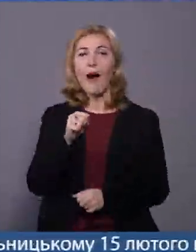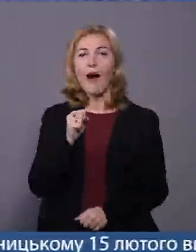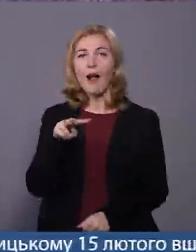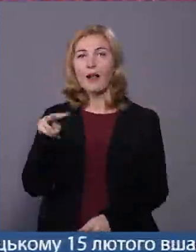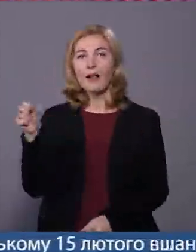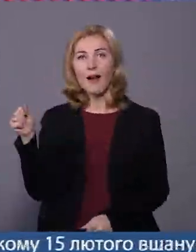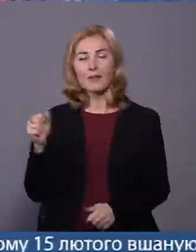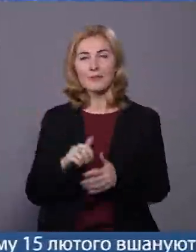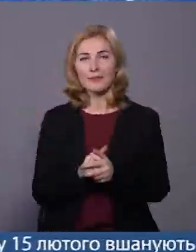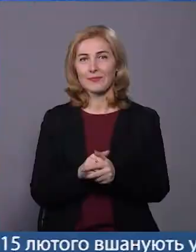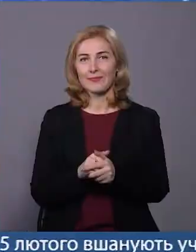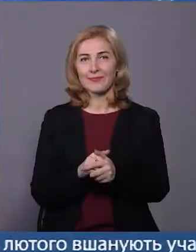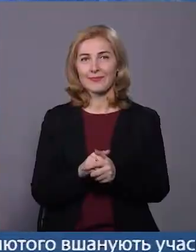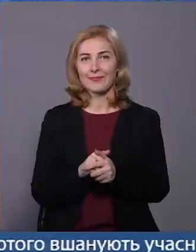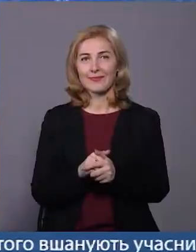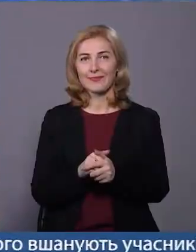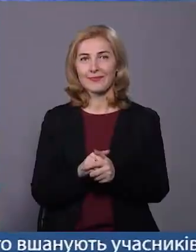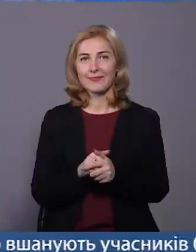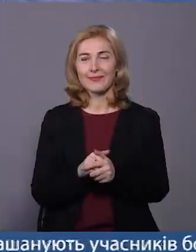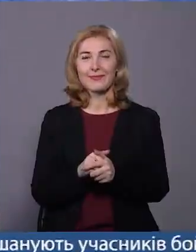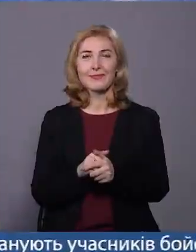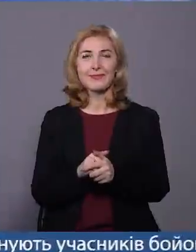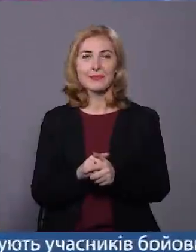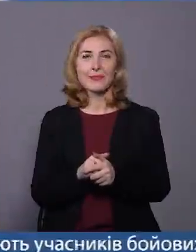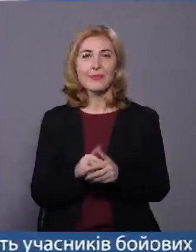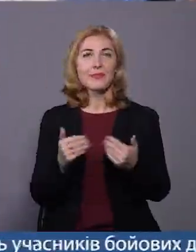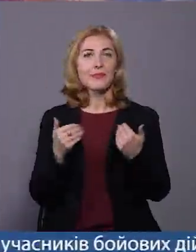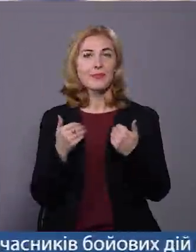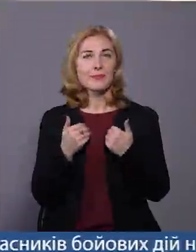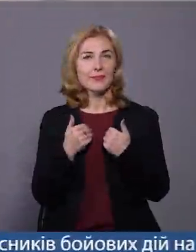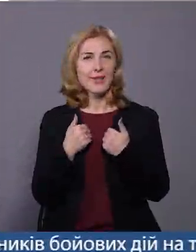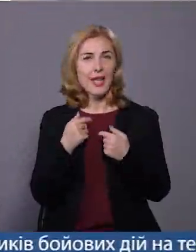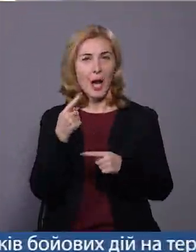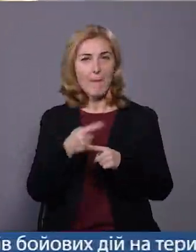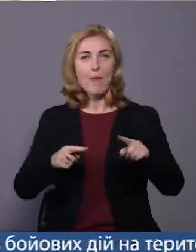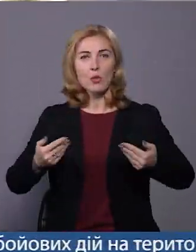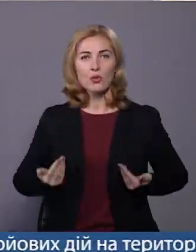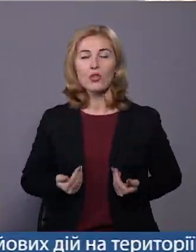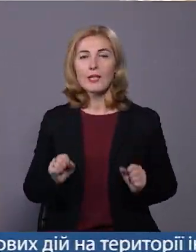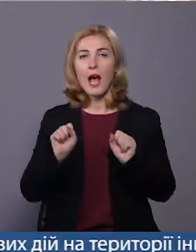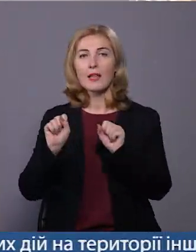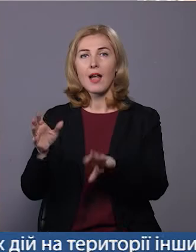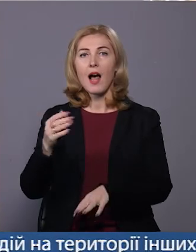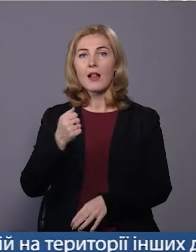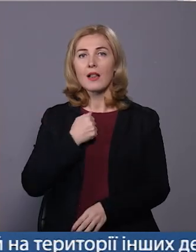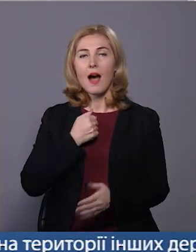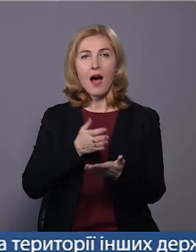Анна Стасенко, поки що. Я полжизня дав армії,